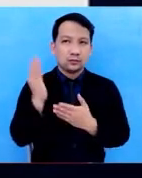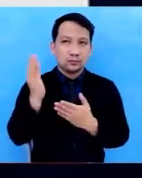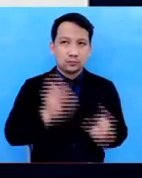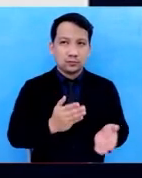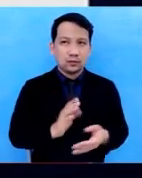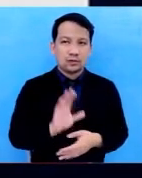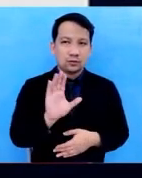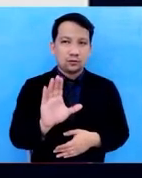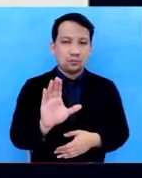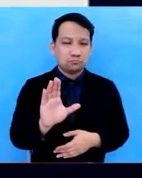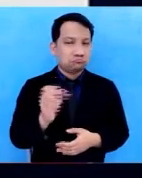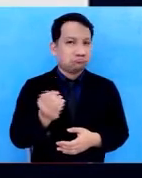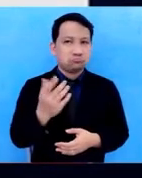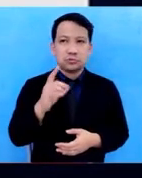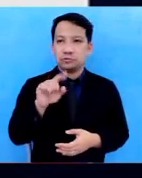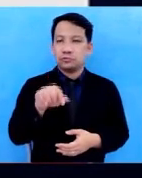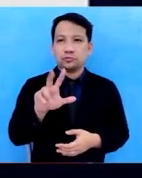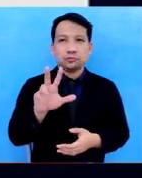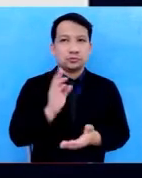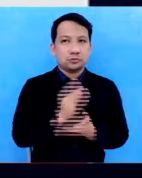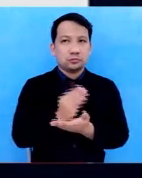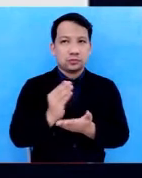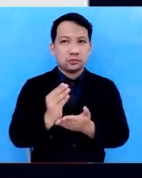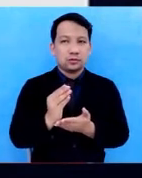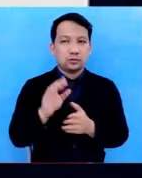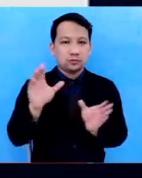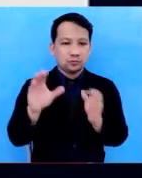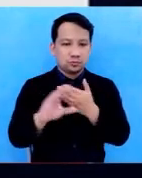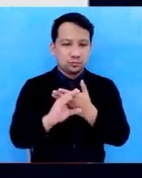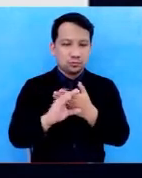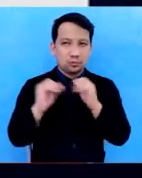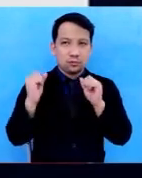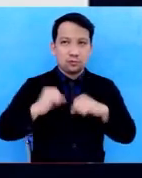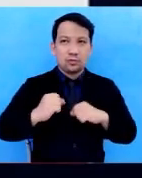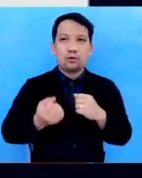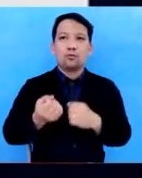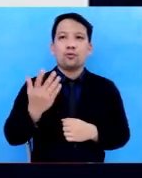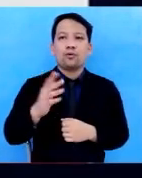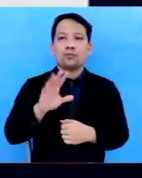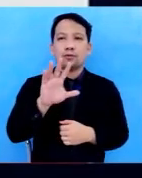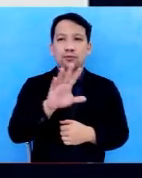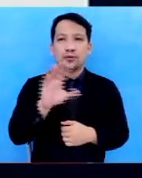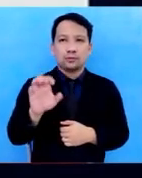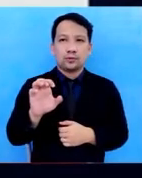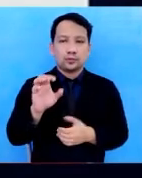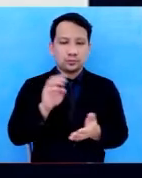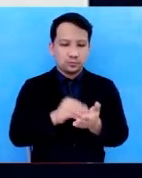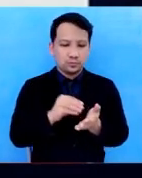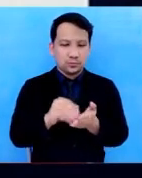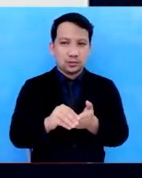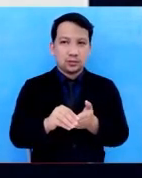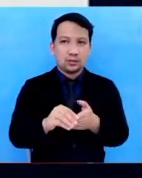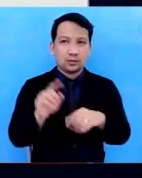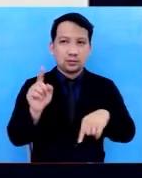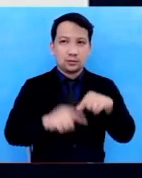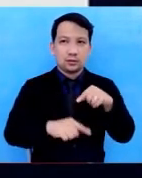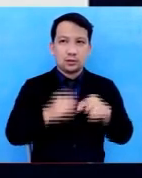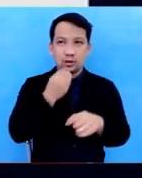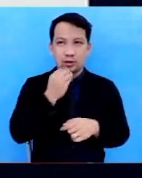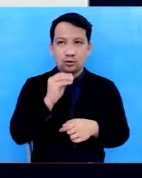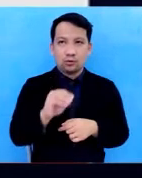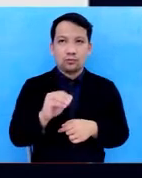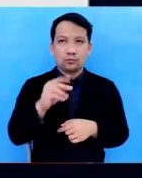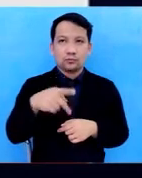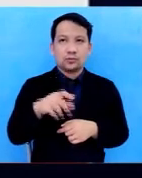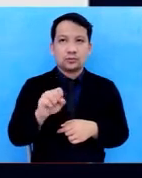Sa mahigit 1.3 billion pesos na mga kontrata, mayroon pang mahigit 500 million pesos na purchase order ang PSDBM